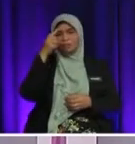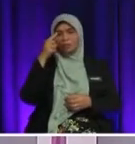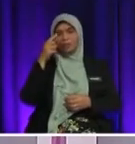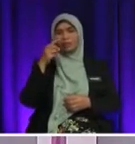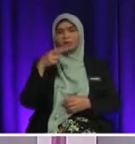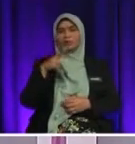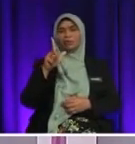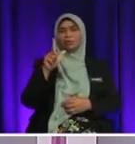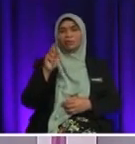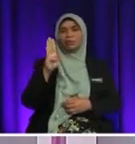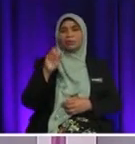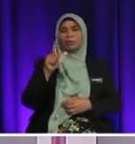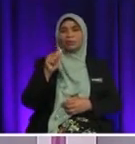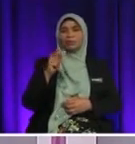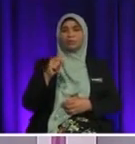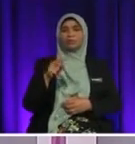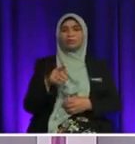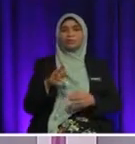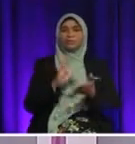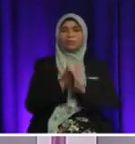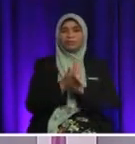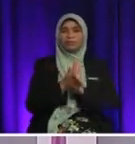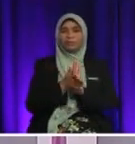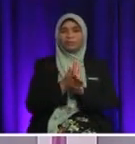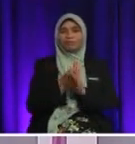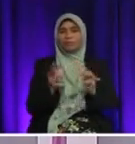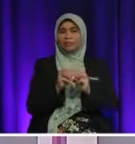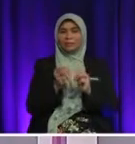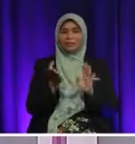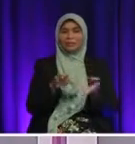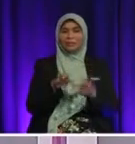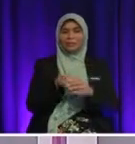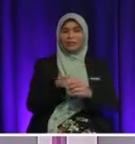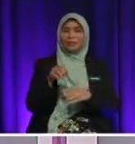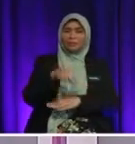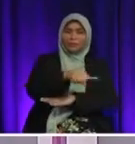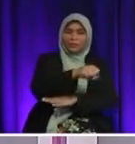dalam sungai. Okey. Jadi